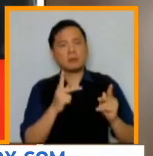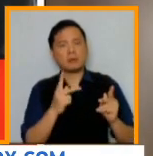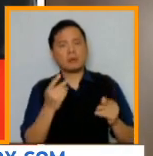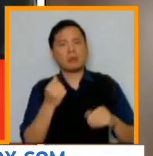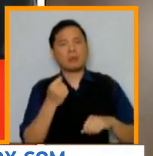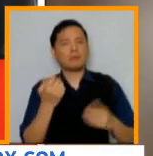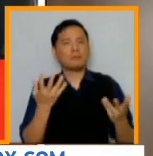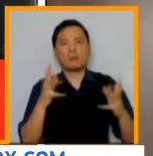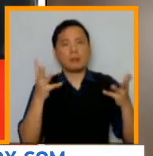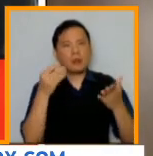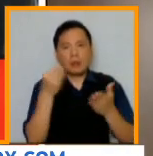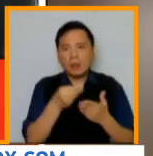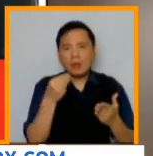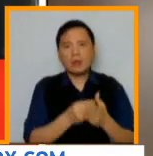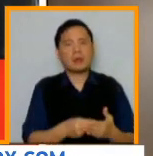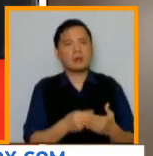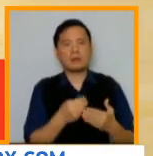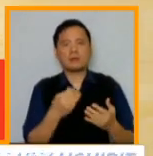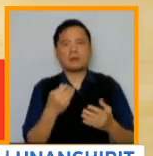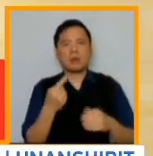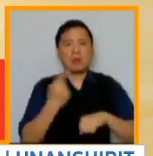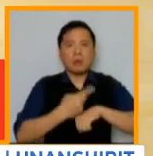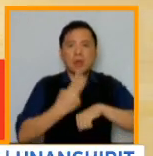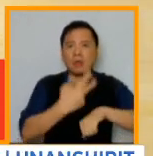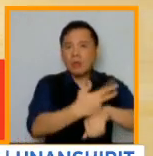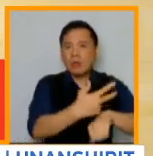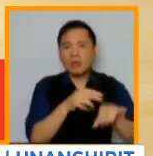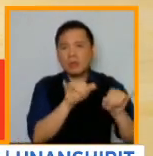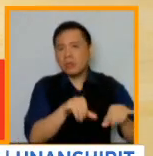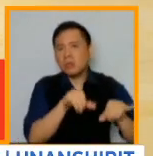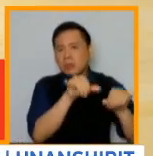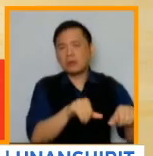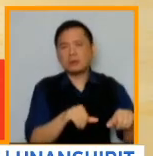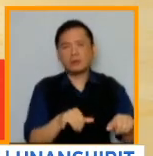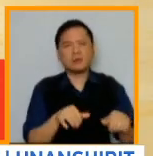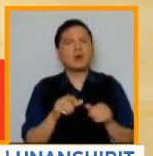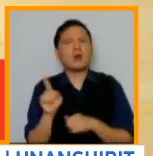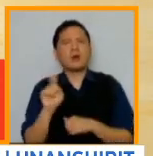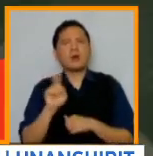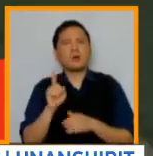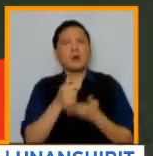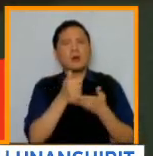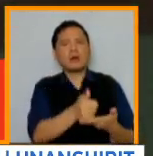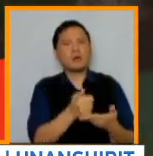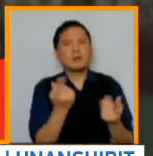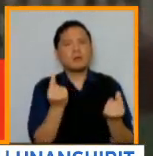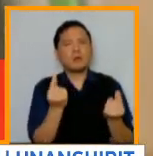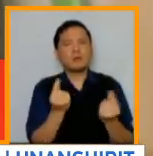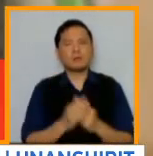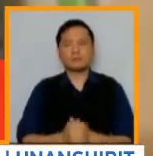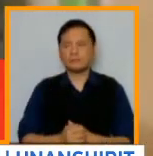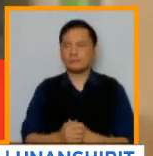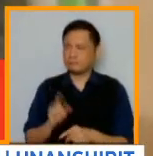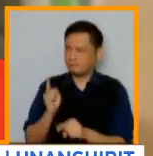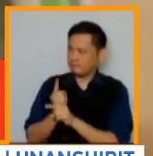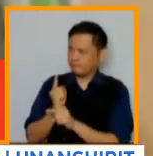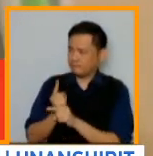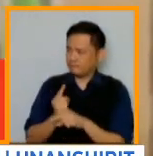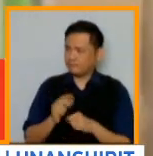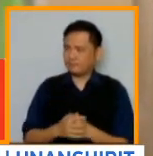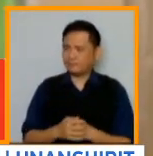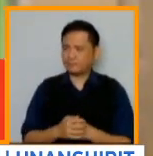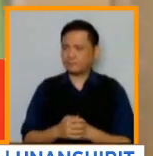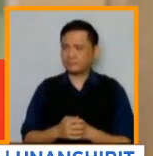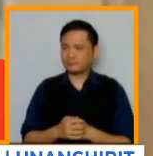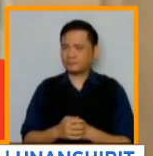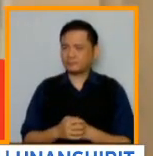stranded, ano yung pwede maibigay sa kanilang tulong? Tama po kayo dyan. Ang naging sistema po talaga natin kapag